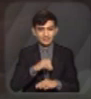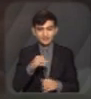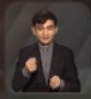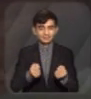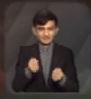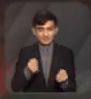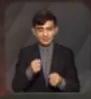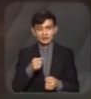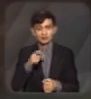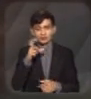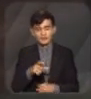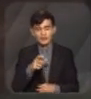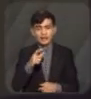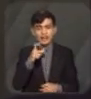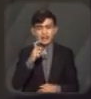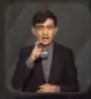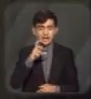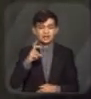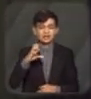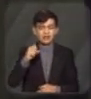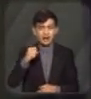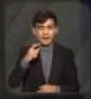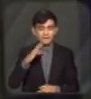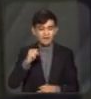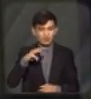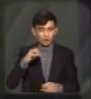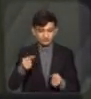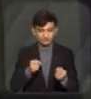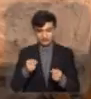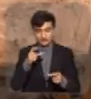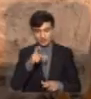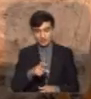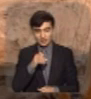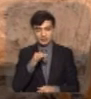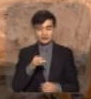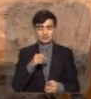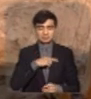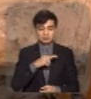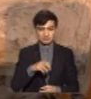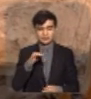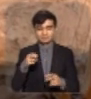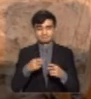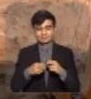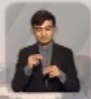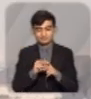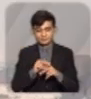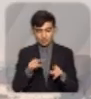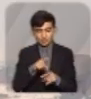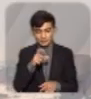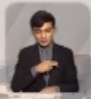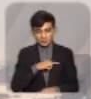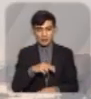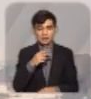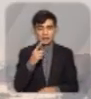водитель погрузчика не выжили. Удалось спасти лишь машиниста. После трагедии работы на объекте продолжились. Свои выводы эксперты